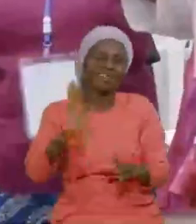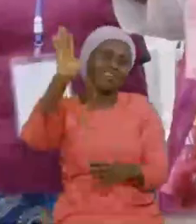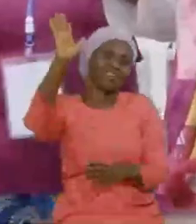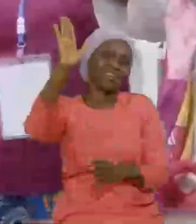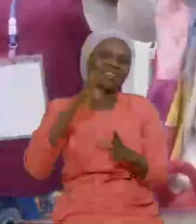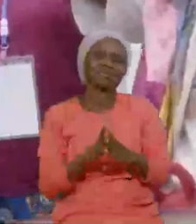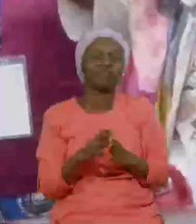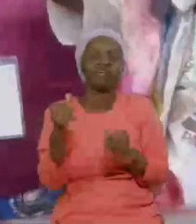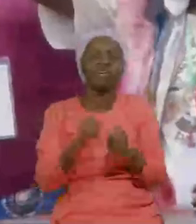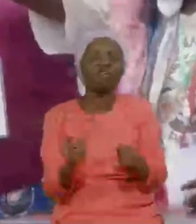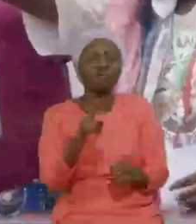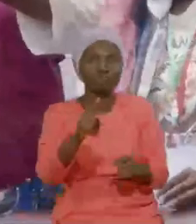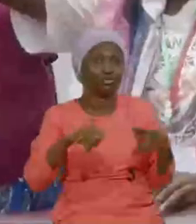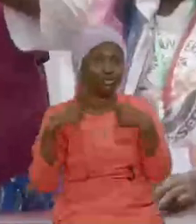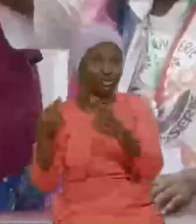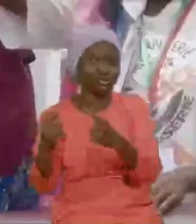réalisateur,